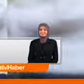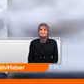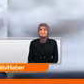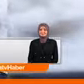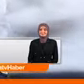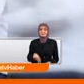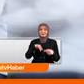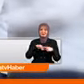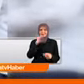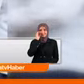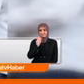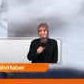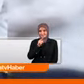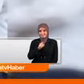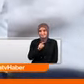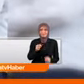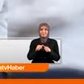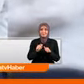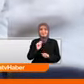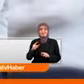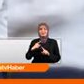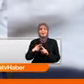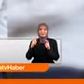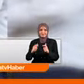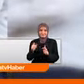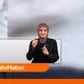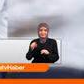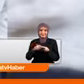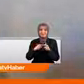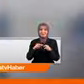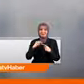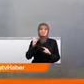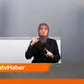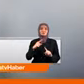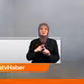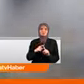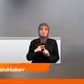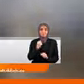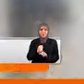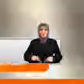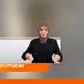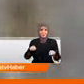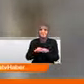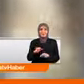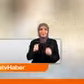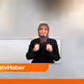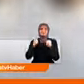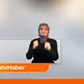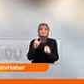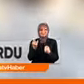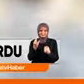Asım araboğa Bitlis Tatvan'daki Nemrut Krater Gölü'ne ziyarete gitmişti yolda Boz ayılarla karşılaştı